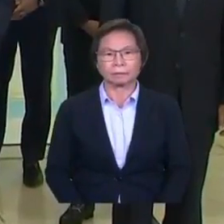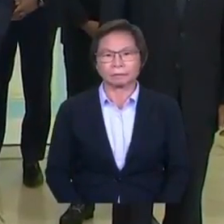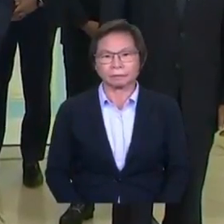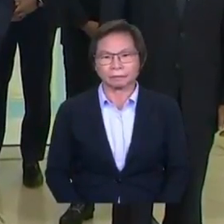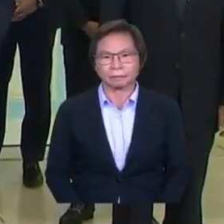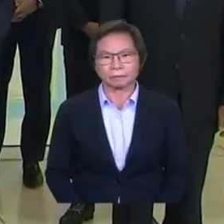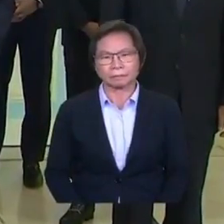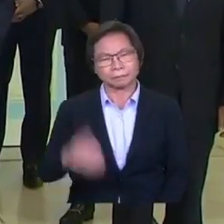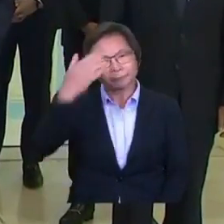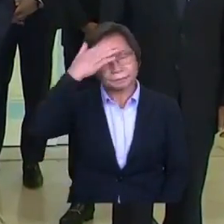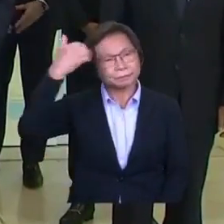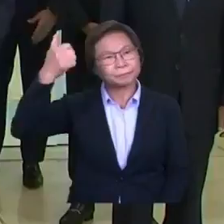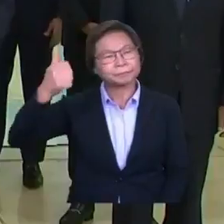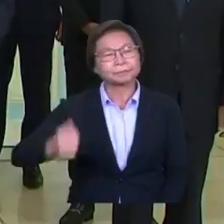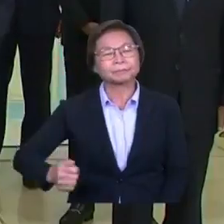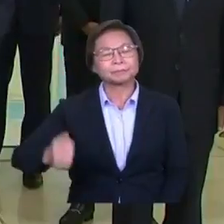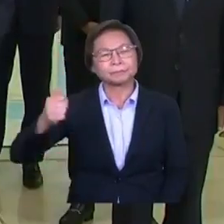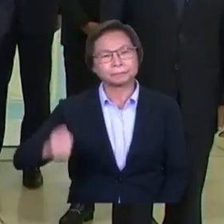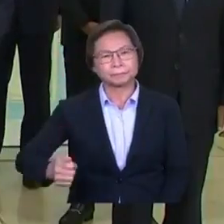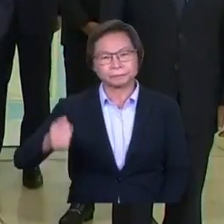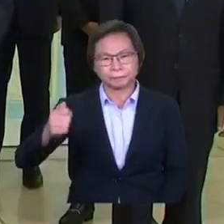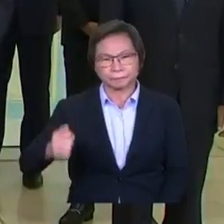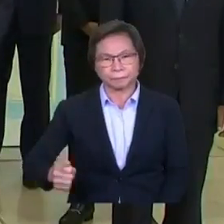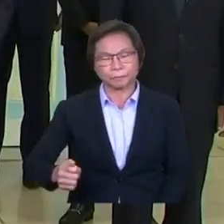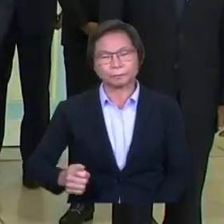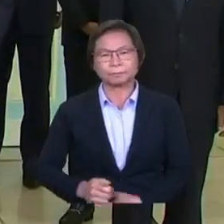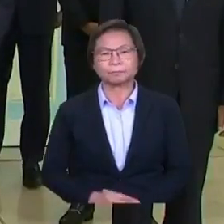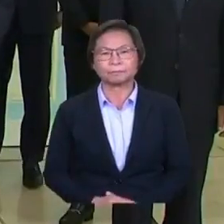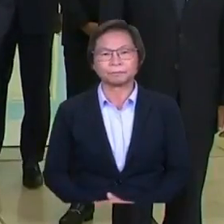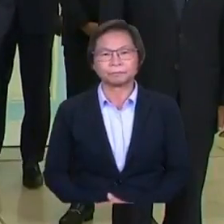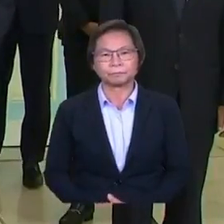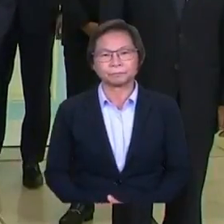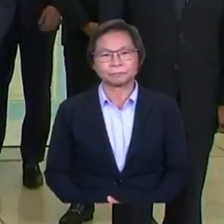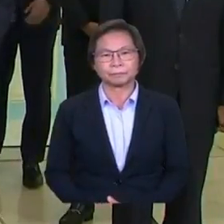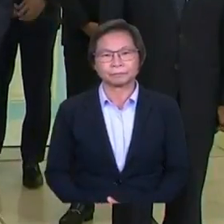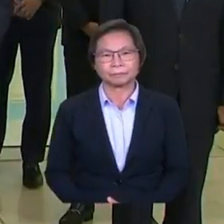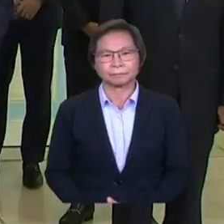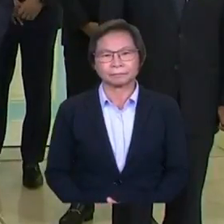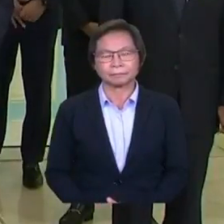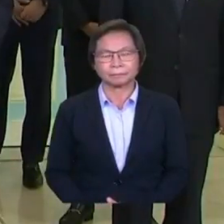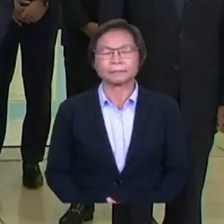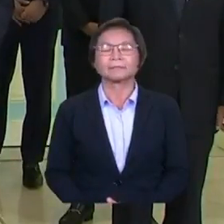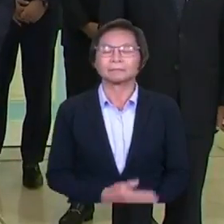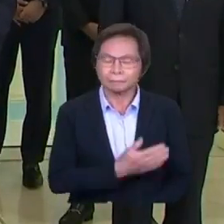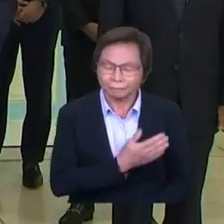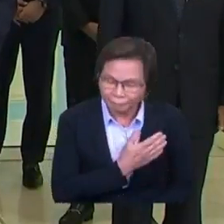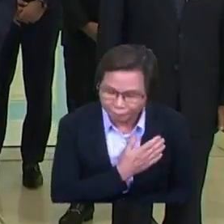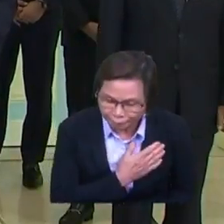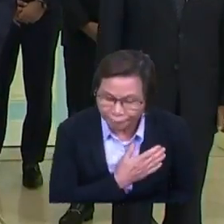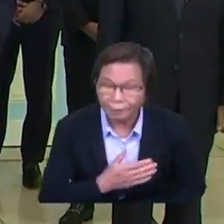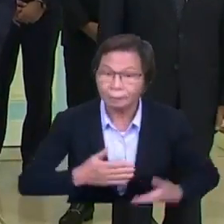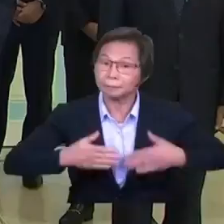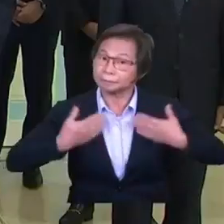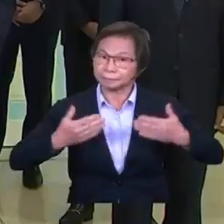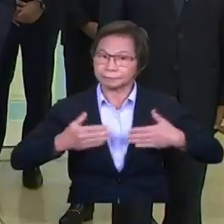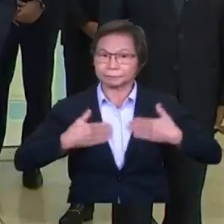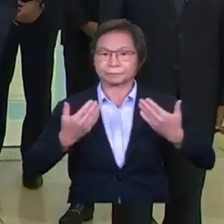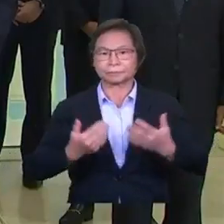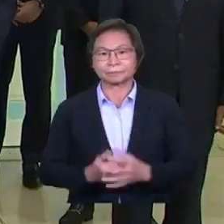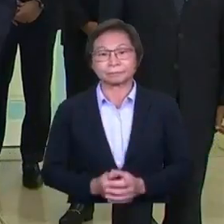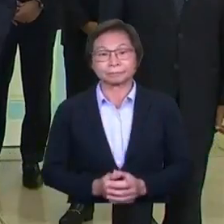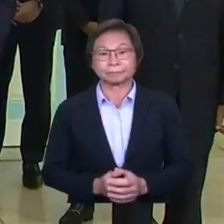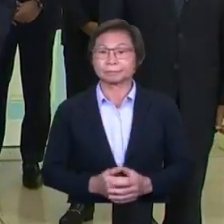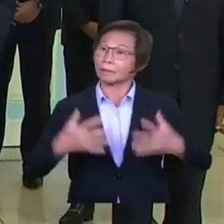Hai assalamualaikum warahmatullahi wabarakatuh dan salam sejahtera Hai